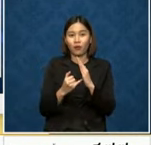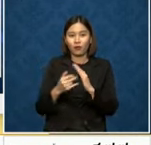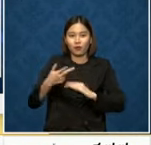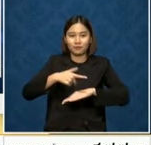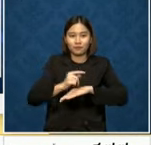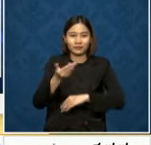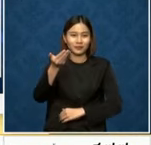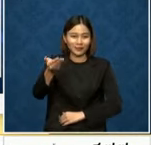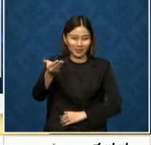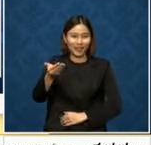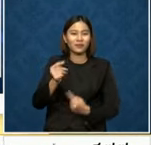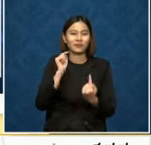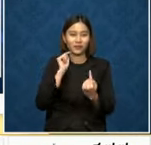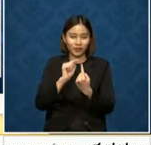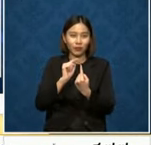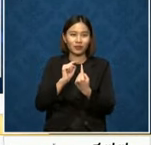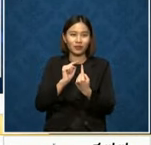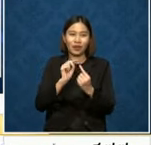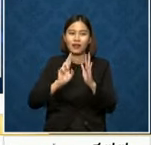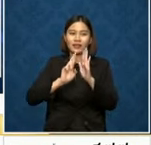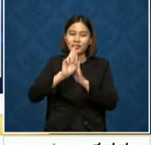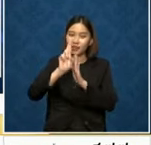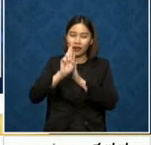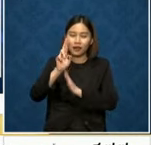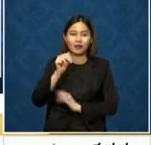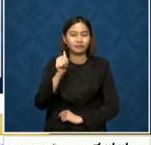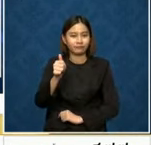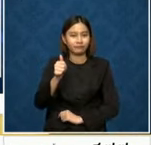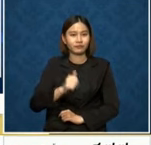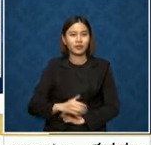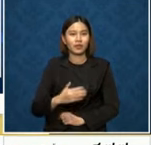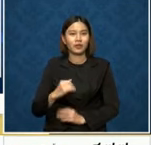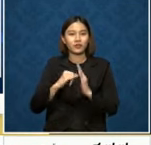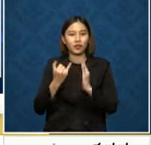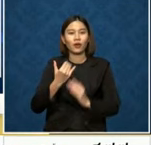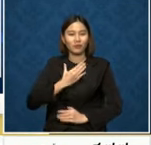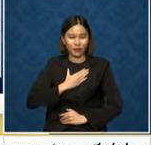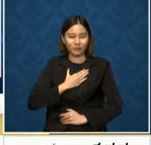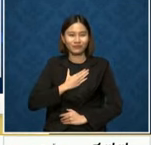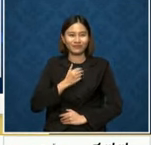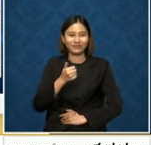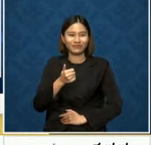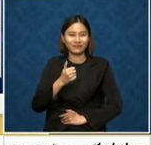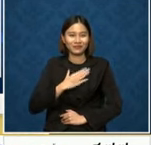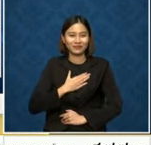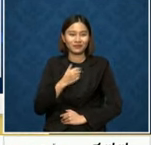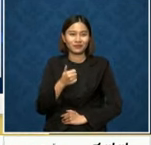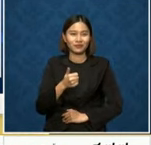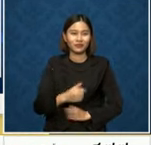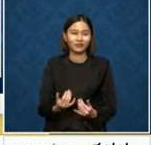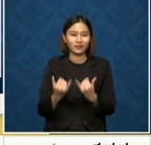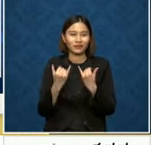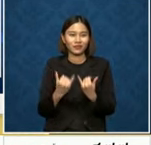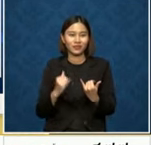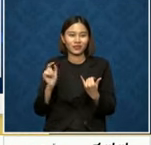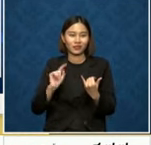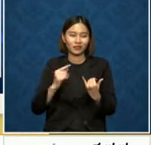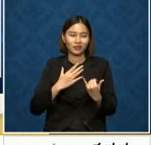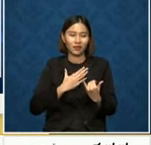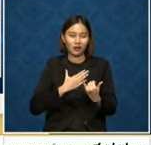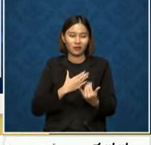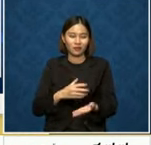มาะสมที่สุดเชียงรายผมแล้วจังหวัดผมก็เหมาะสมอยู่นะเพราะงั้นวันนี้ผมกราบเ